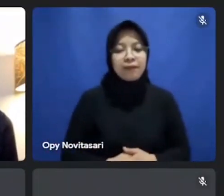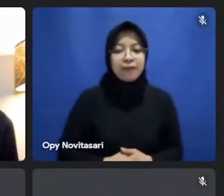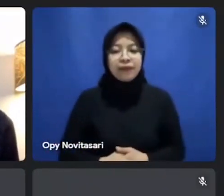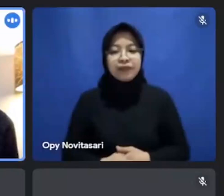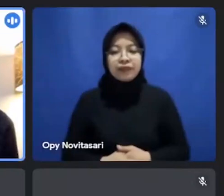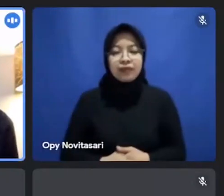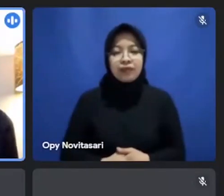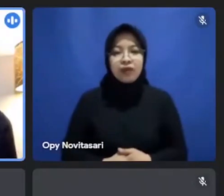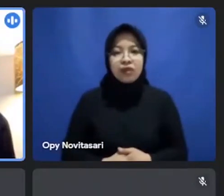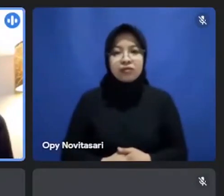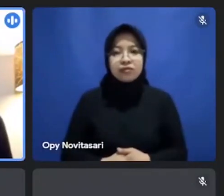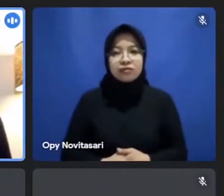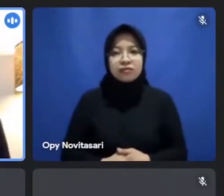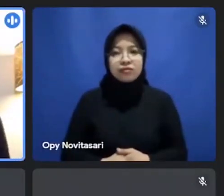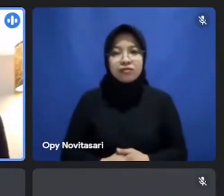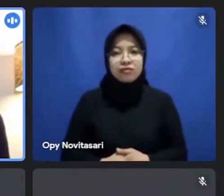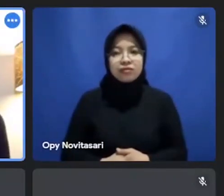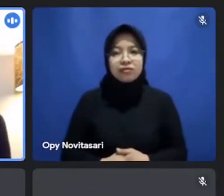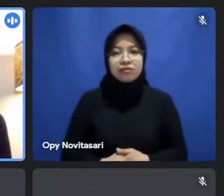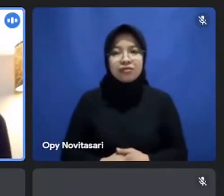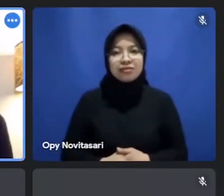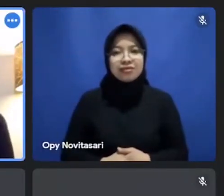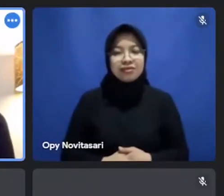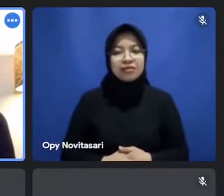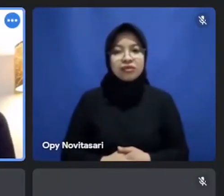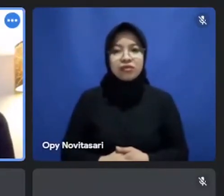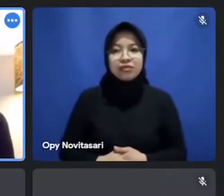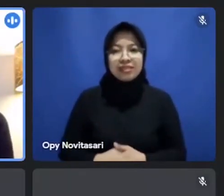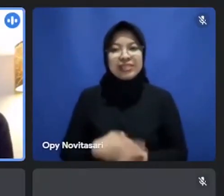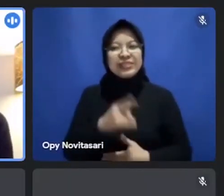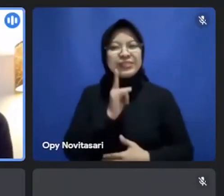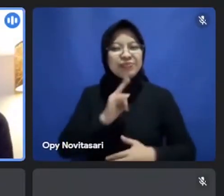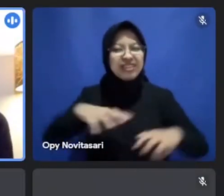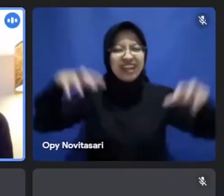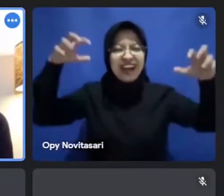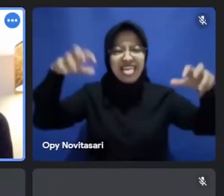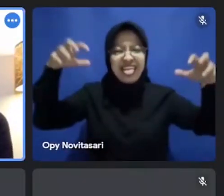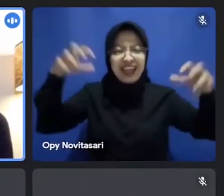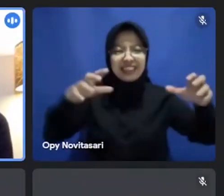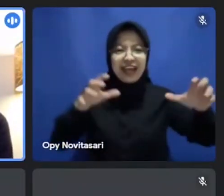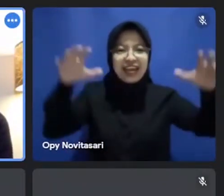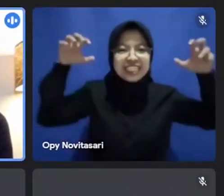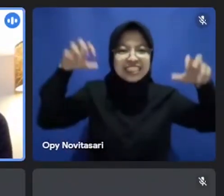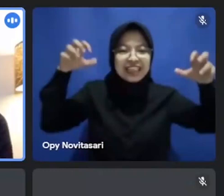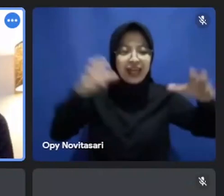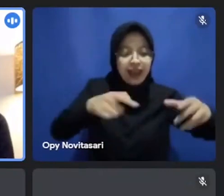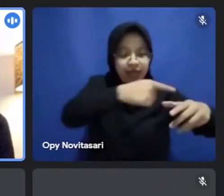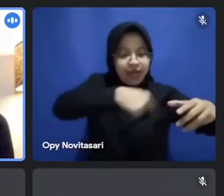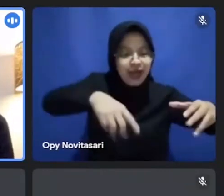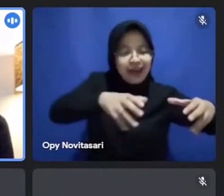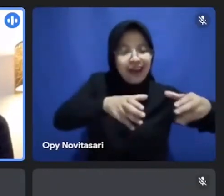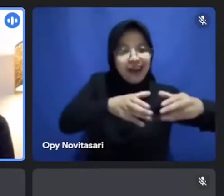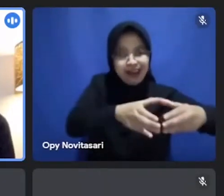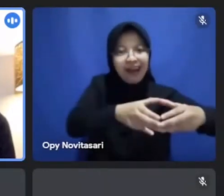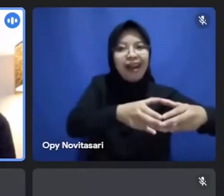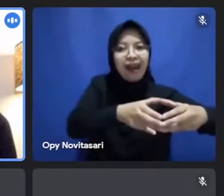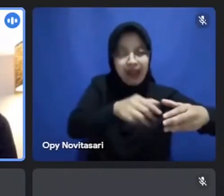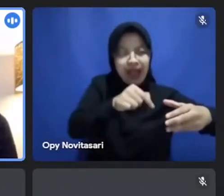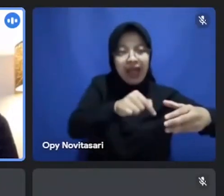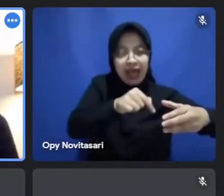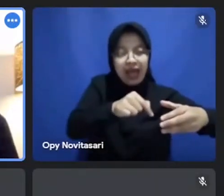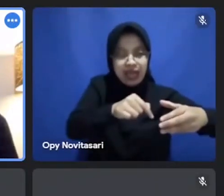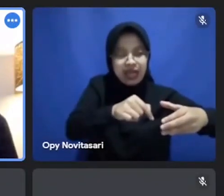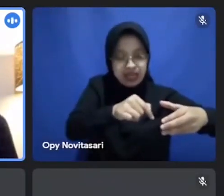E itu seperti lingkaran setan jadi ketika E dan itu itu terjadi secara